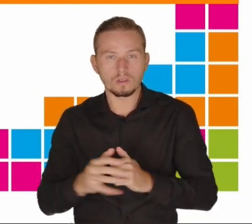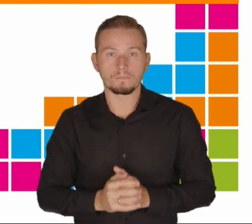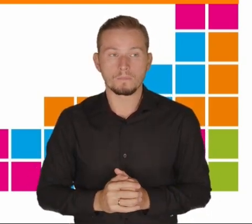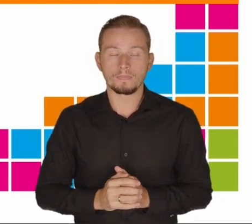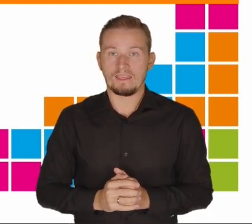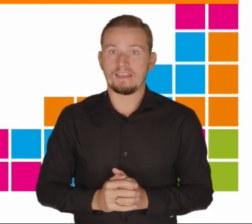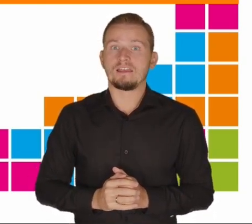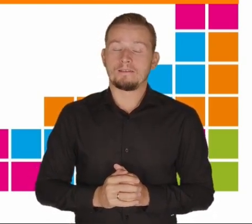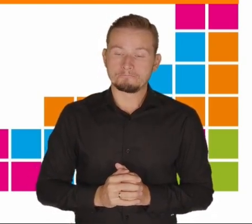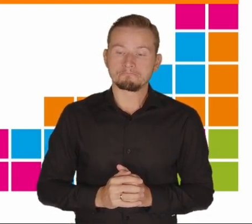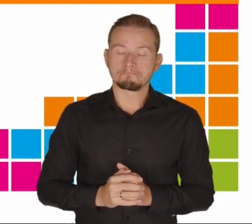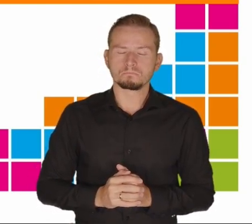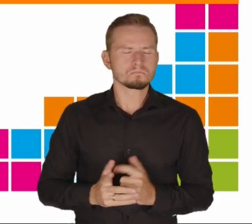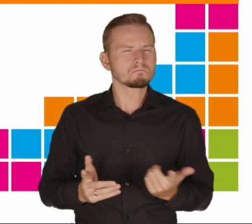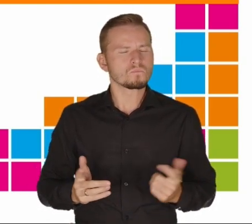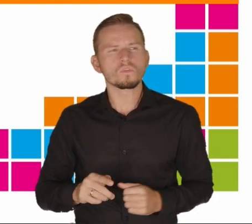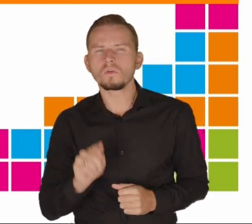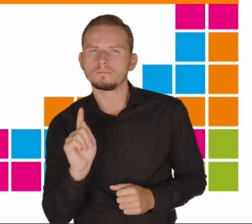bardzo